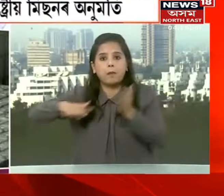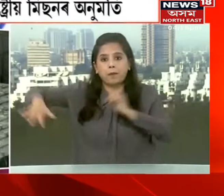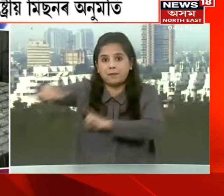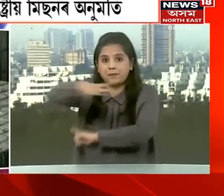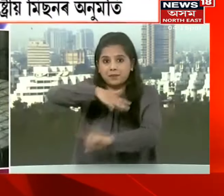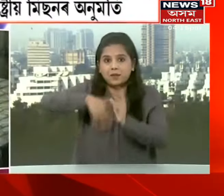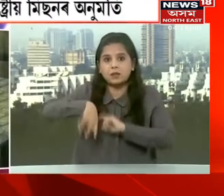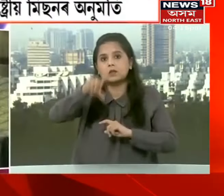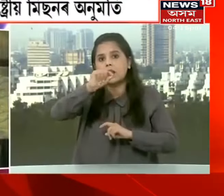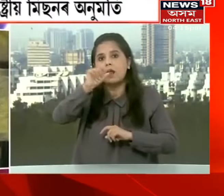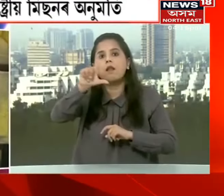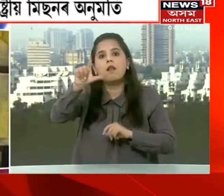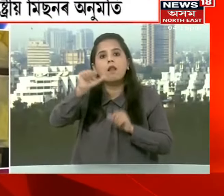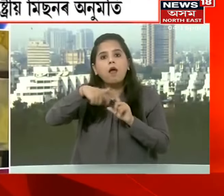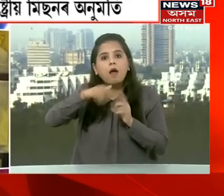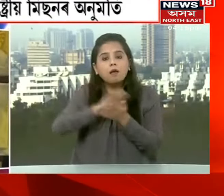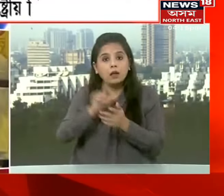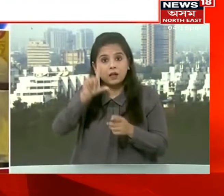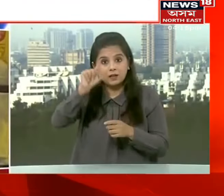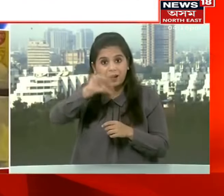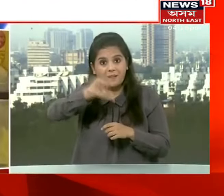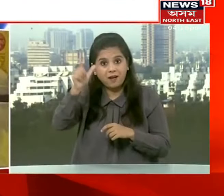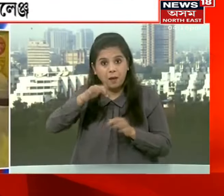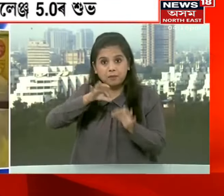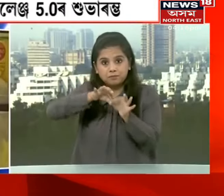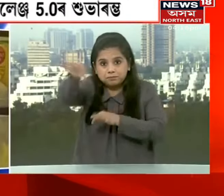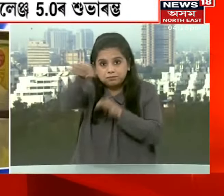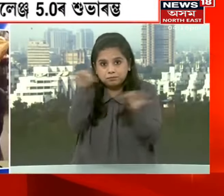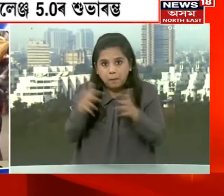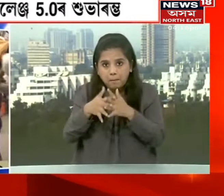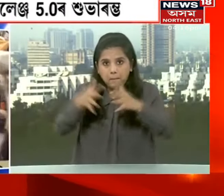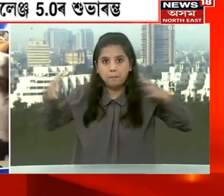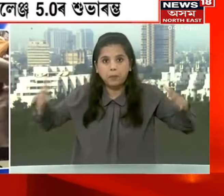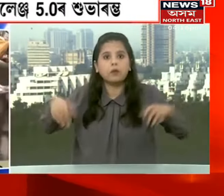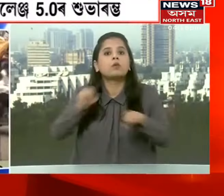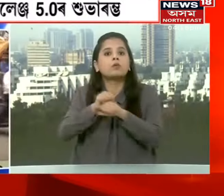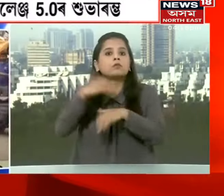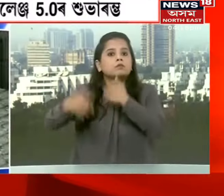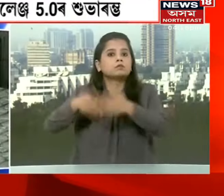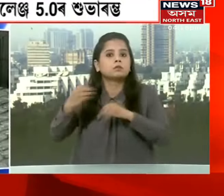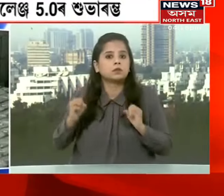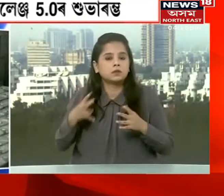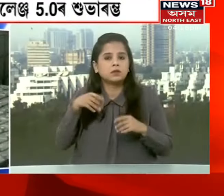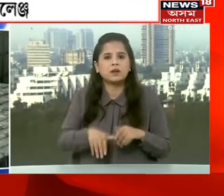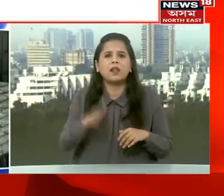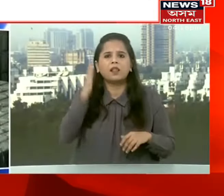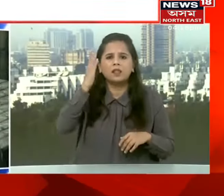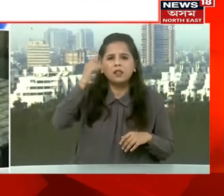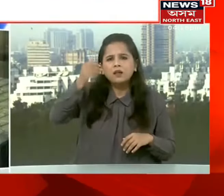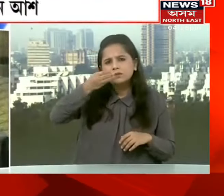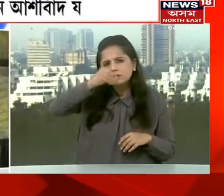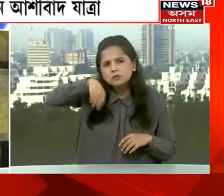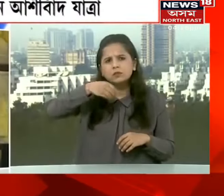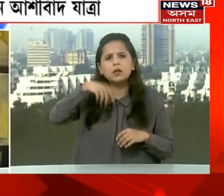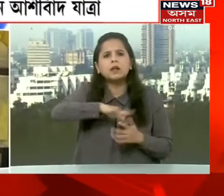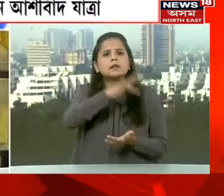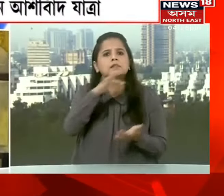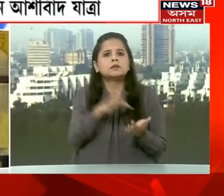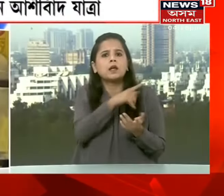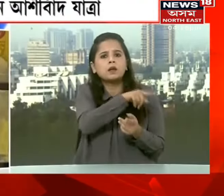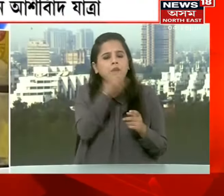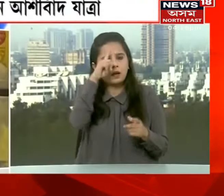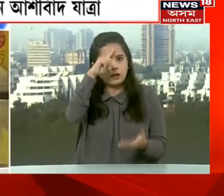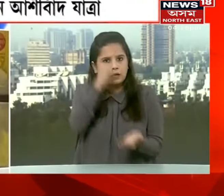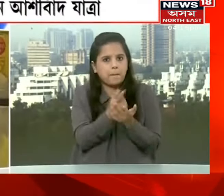बढ़ाकर 10 लाख हेक्टेयर के लक्ष्य तक पहुंचाने का प्रस्ताव है। पाम ऑयल उत्पादन के लिए कच्चे तेल का दाम केंद्र एक प्रणाली के तहत